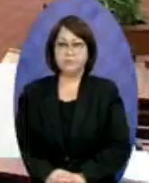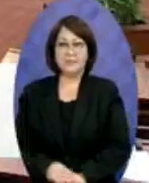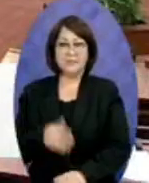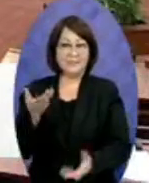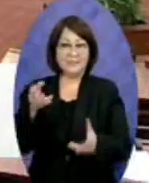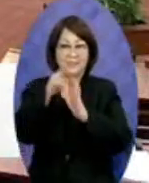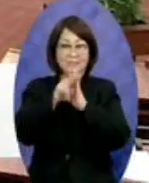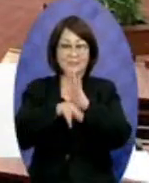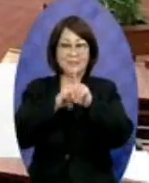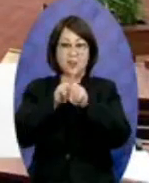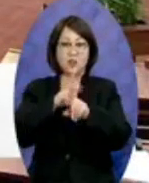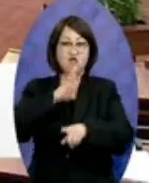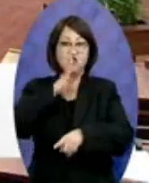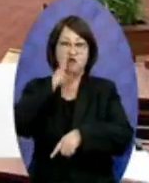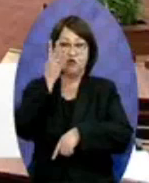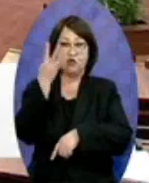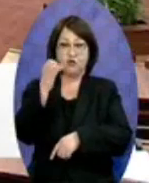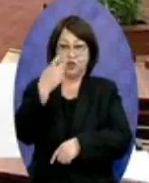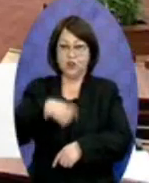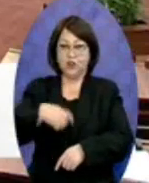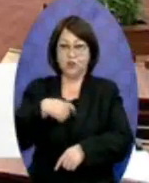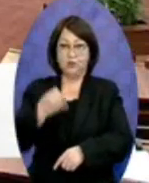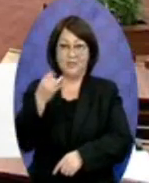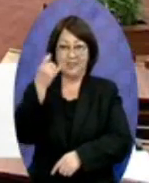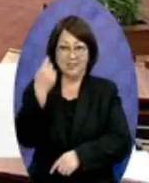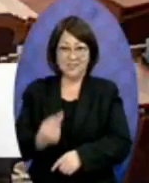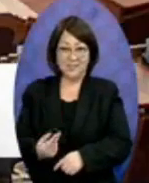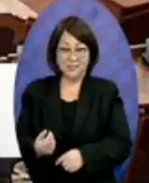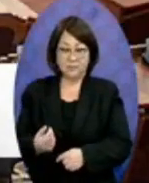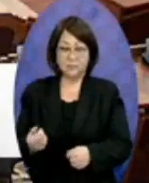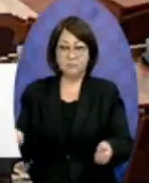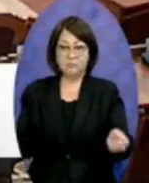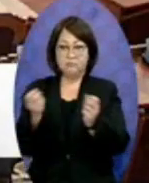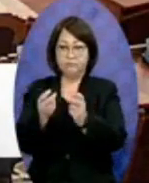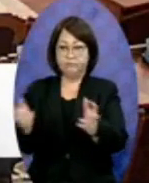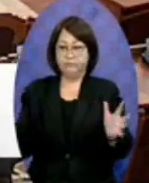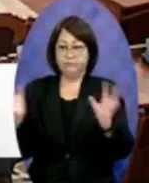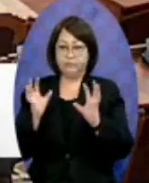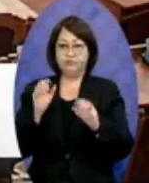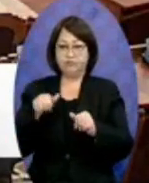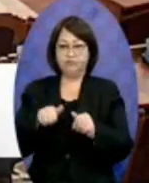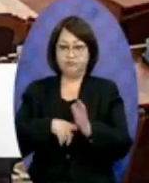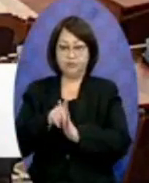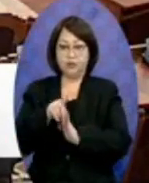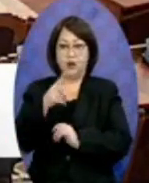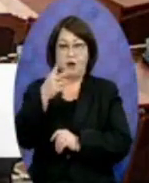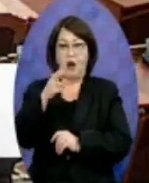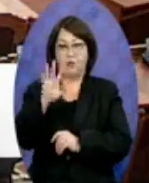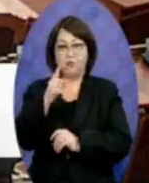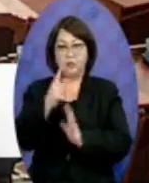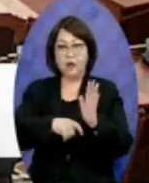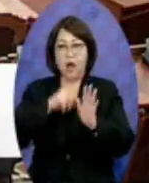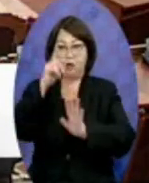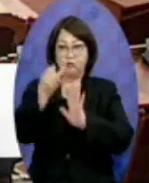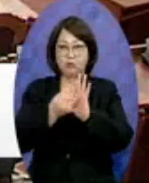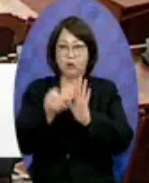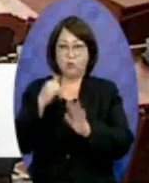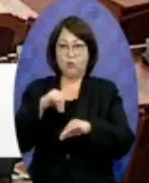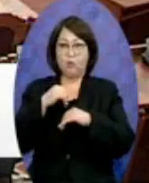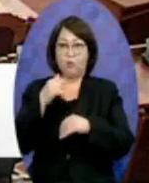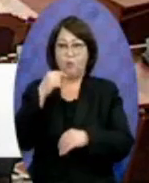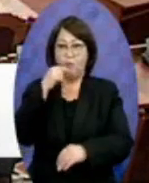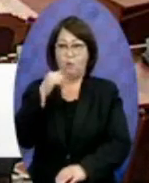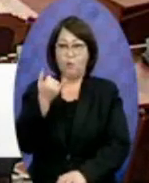Тэгээр өглөө 40 гишүүний эрдэмтдээр чуулган эхэлсэн. 11 сарын 17-нд улаан сайдыг томилгоо танилцуулъя гэсэн. Тэгээд энэ